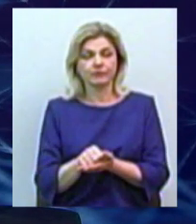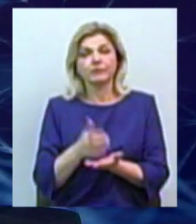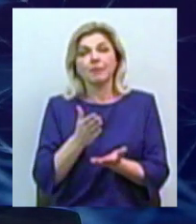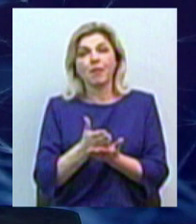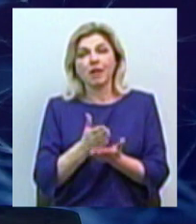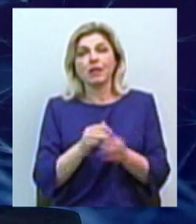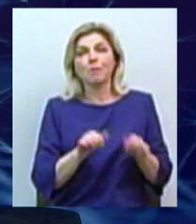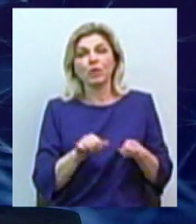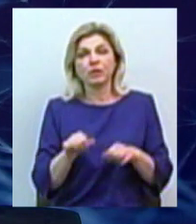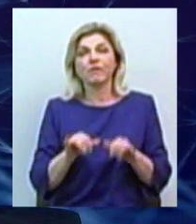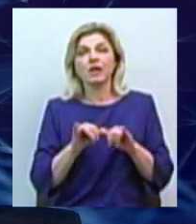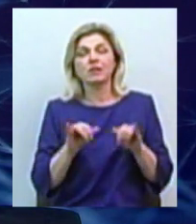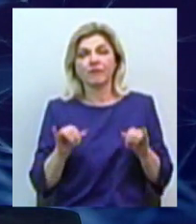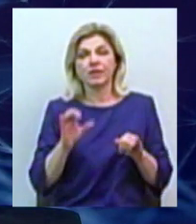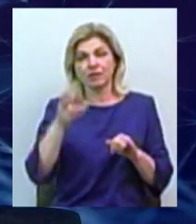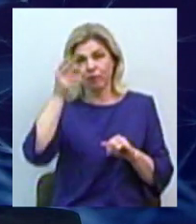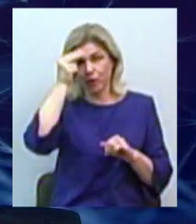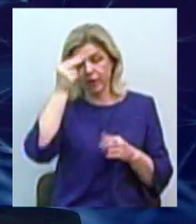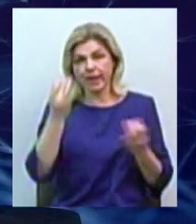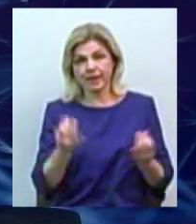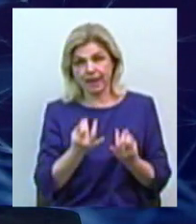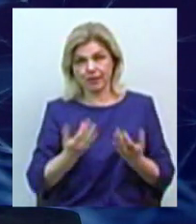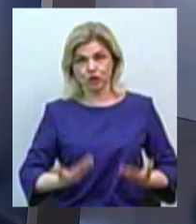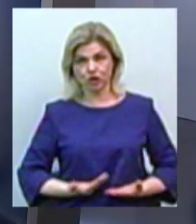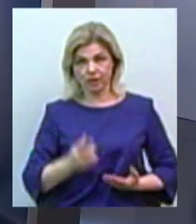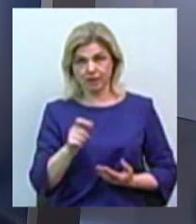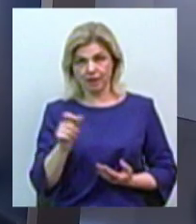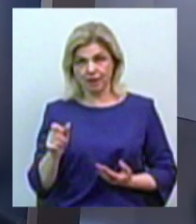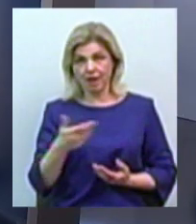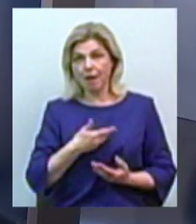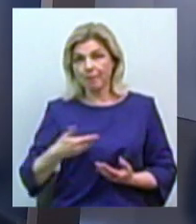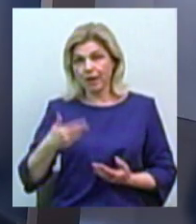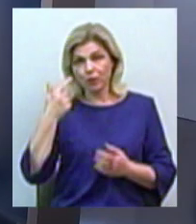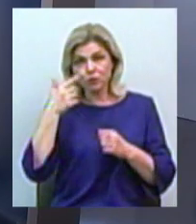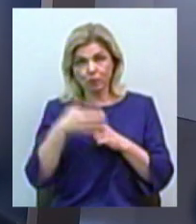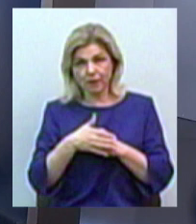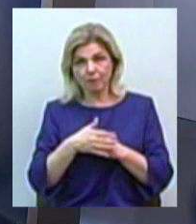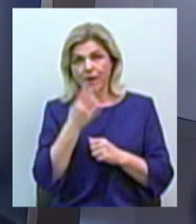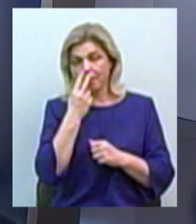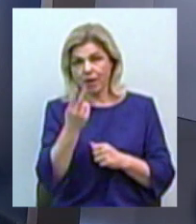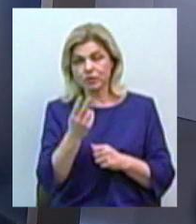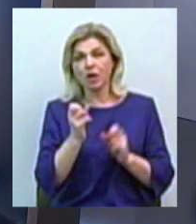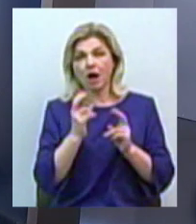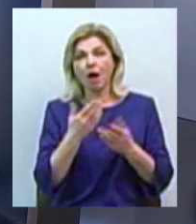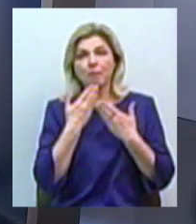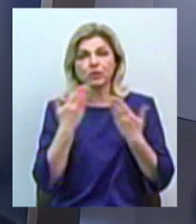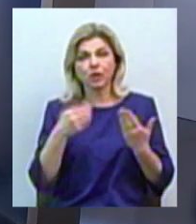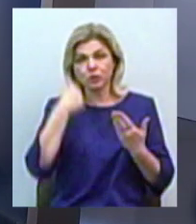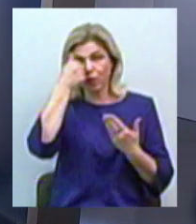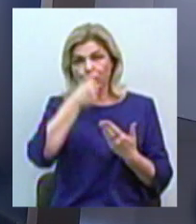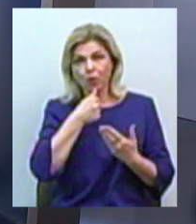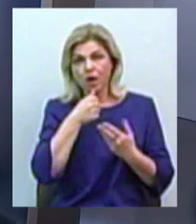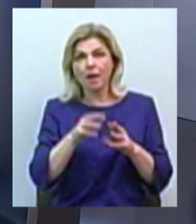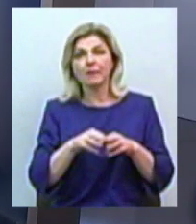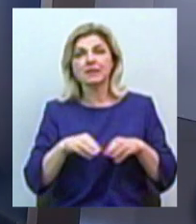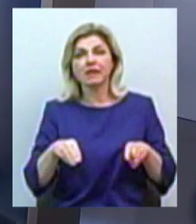можливість розвивати його з урахуванням інтересів мешканців. Тому що ми розуміємо, що і бачимо, як останні роки Міністерство